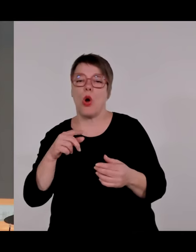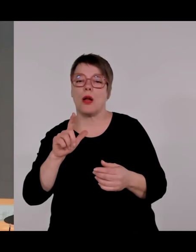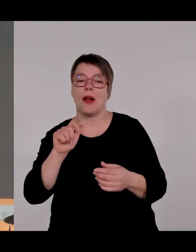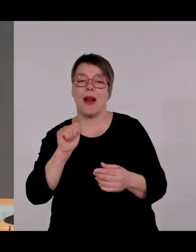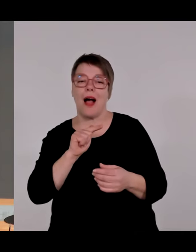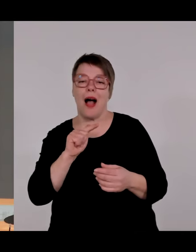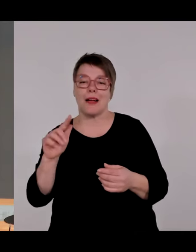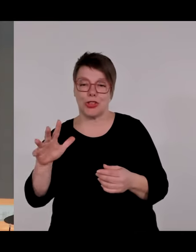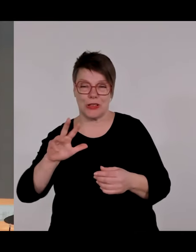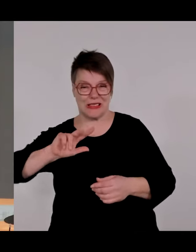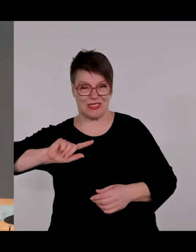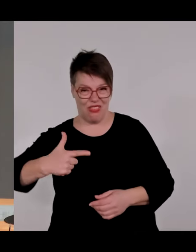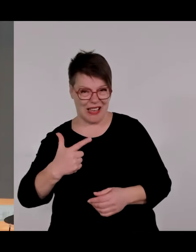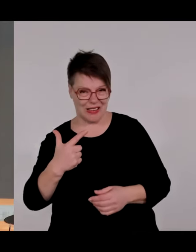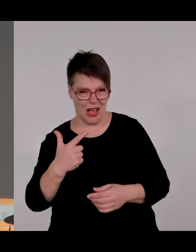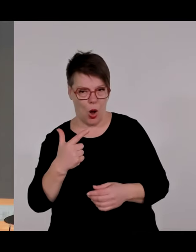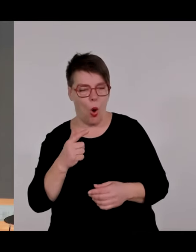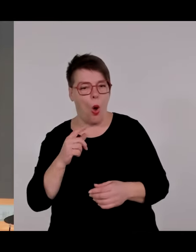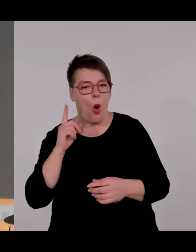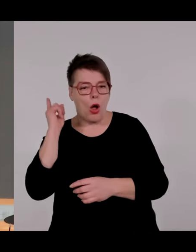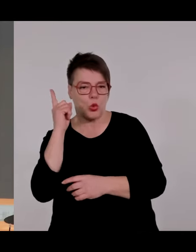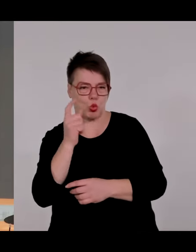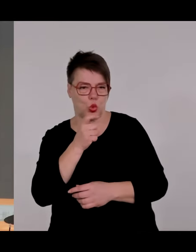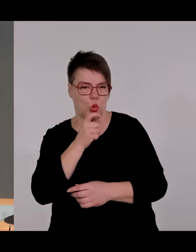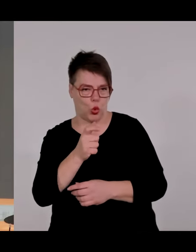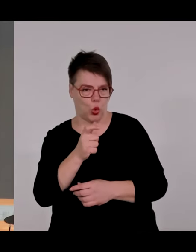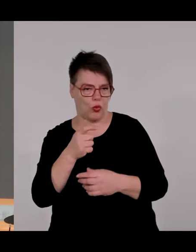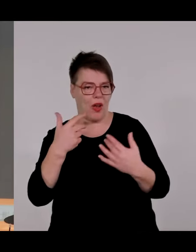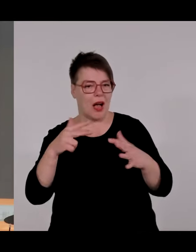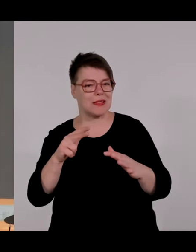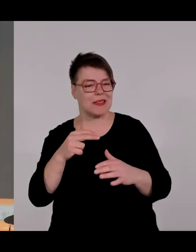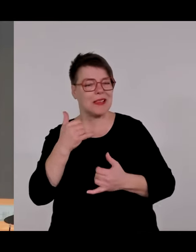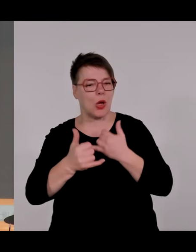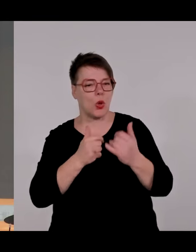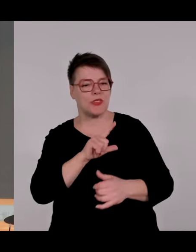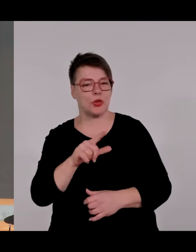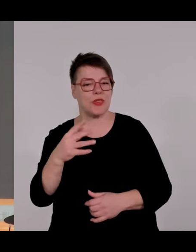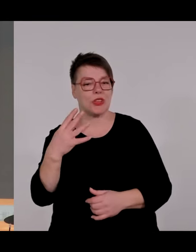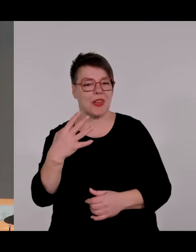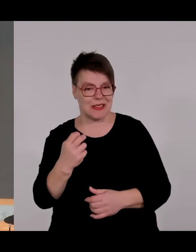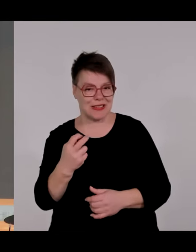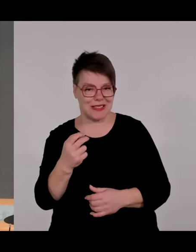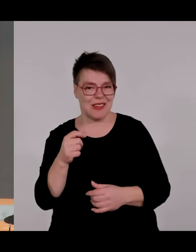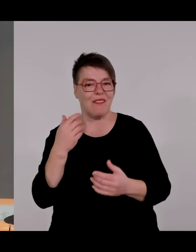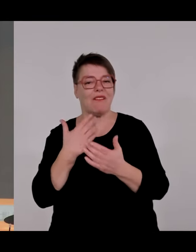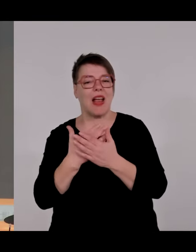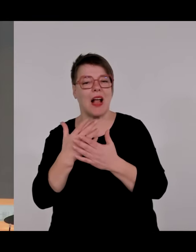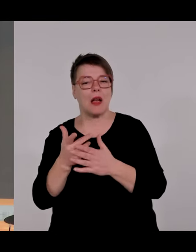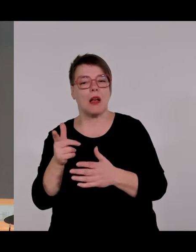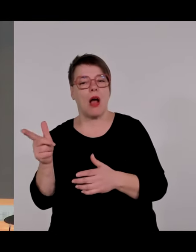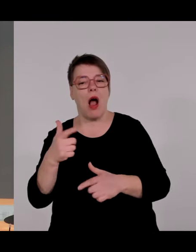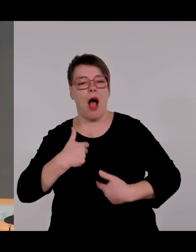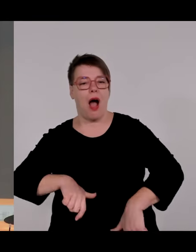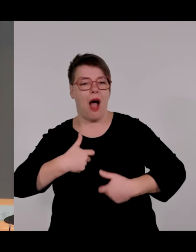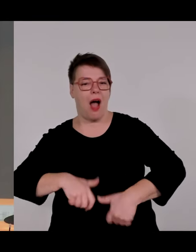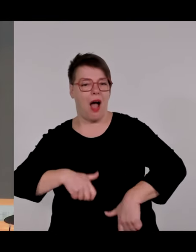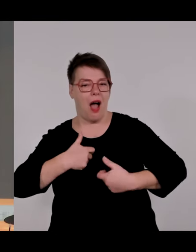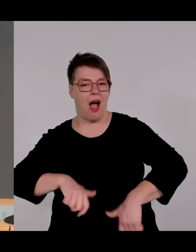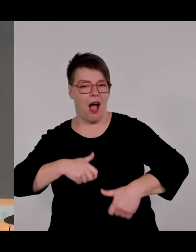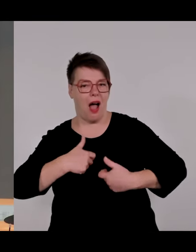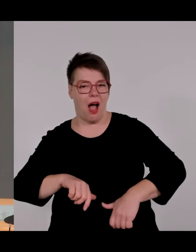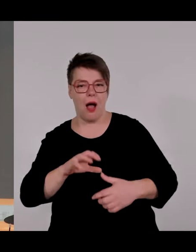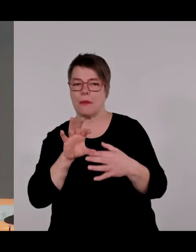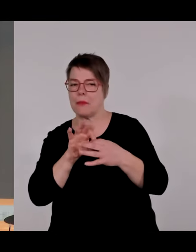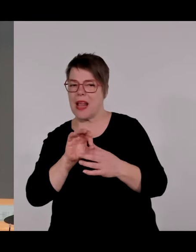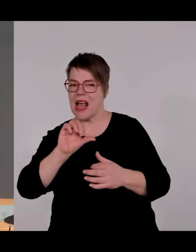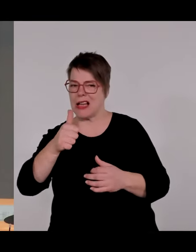Ich rufe auf Tagesordnungspunkt 1. Das ist die Aktuelle Stunde zum Thema neue Mauern und Zäune im Görlitzer Park mit rechtsstaatlichen Mitteln